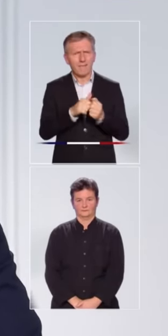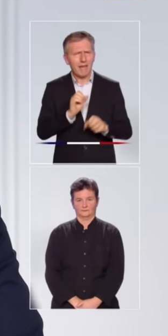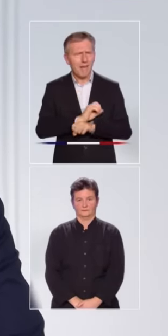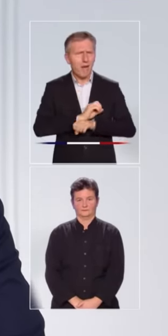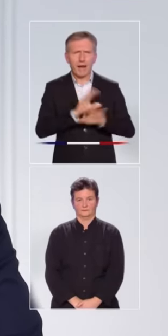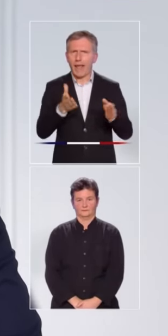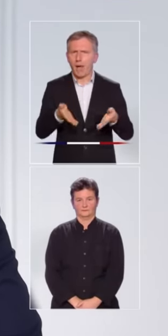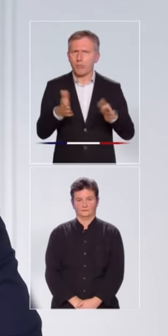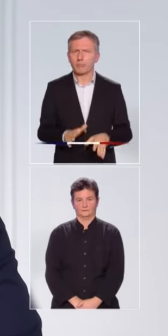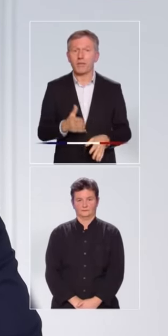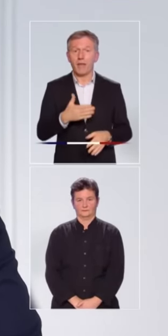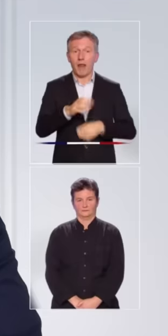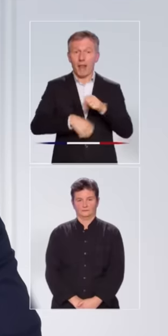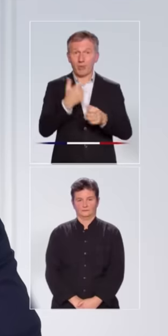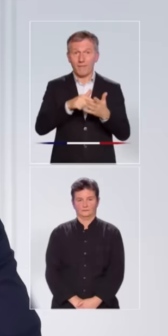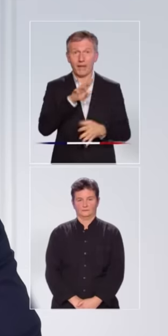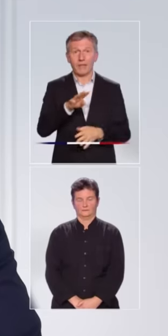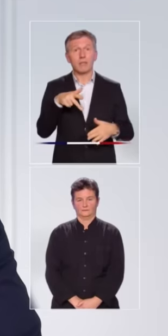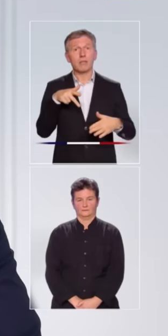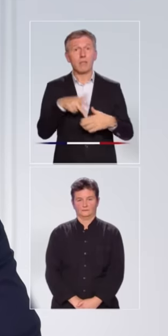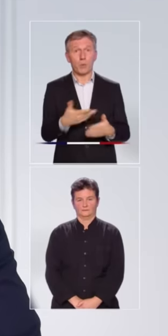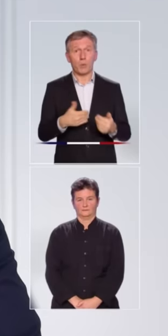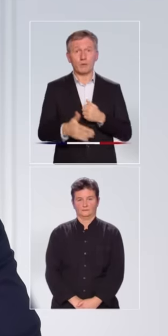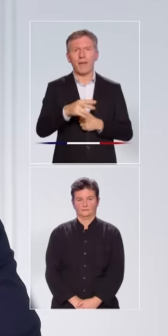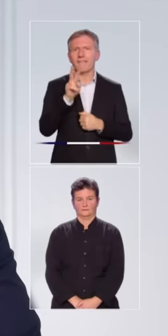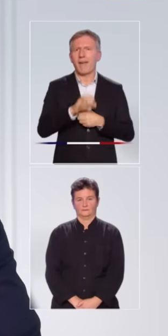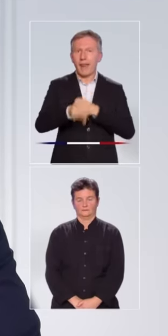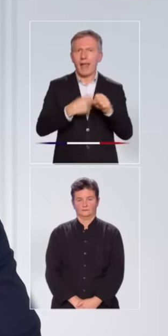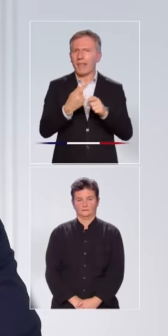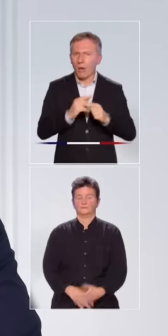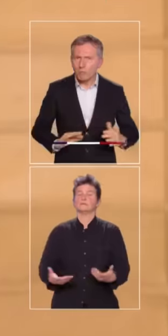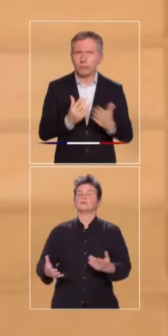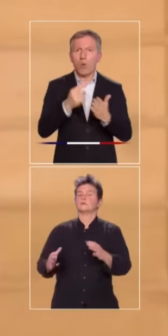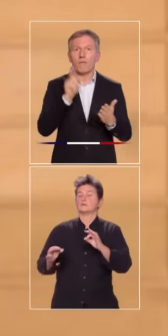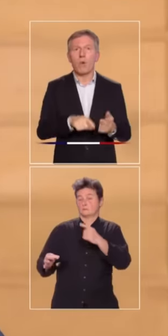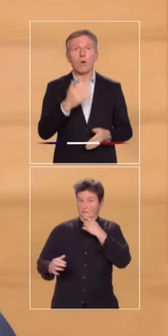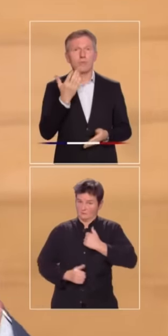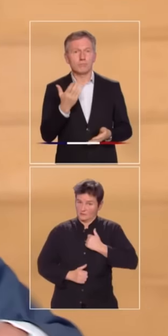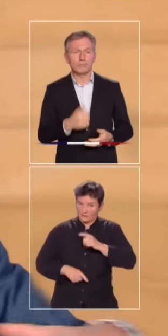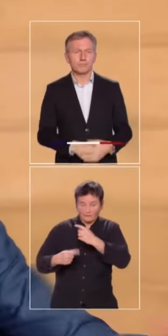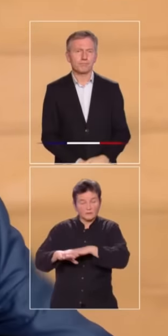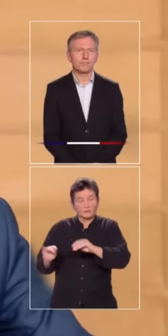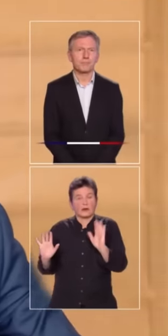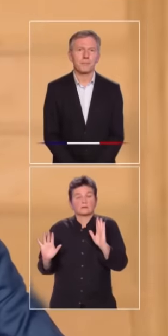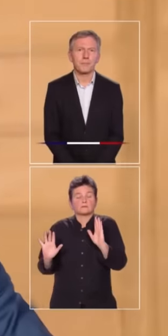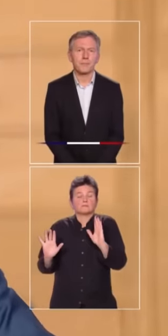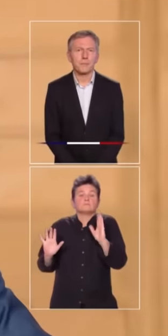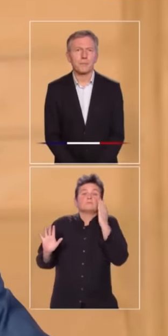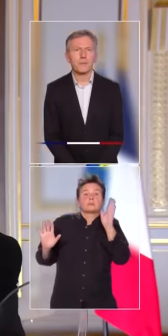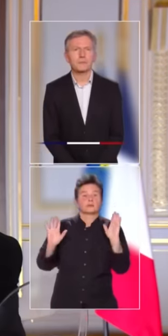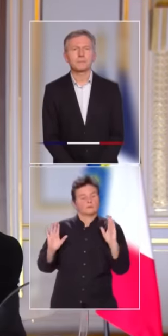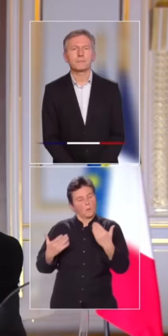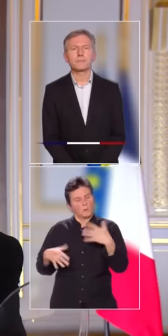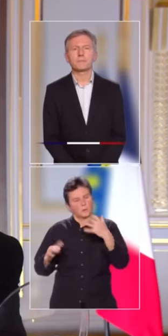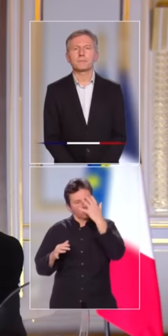solennité, ce début d'année 2024 doit être pour nous celui du sursaut. Donc si on envoie des militaires là-bas, pardon de rester dans ce scénario